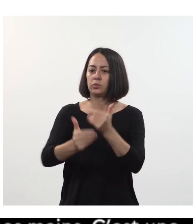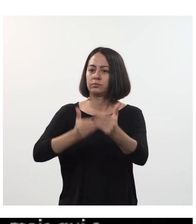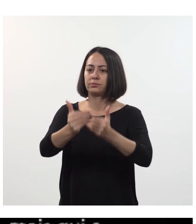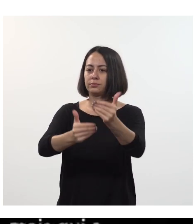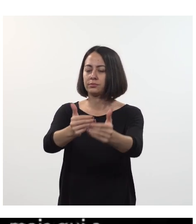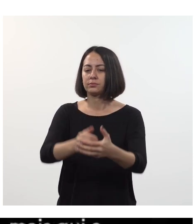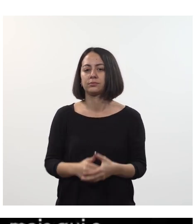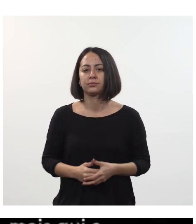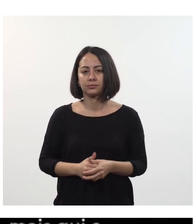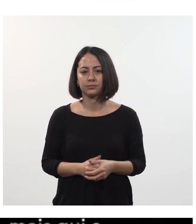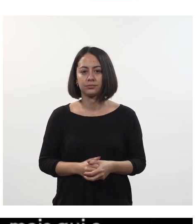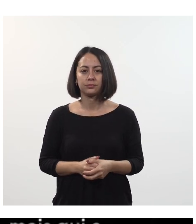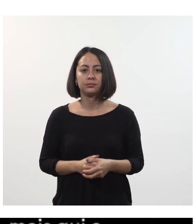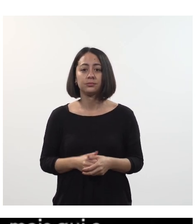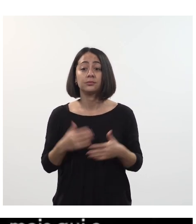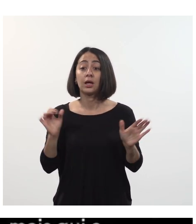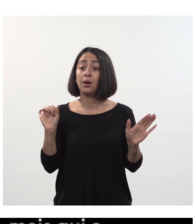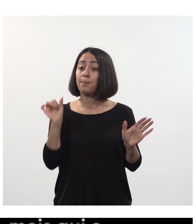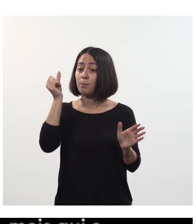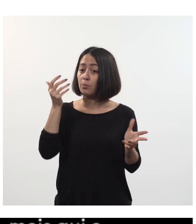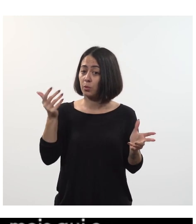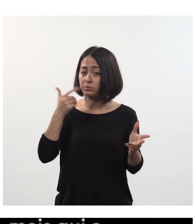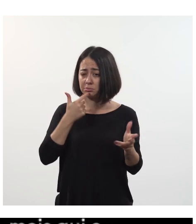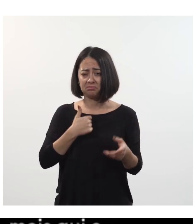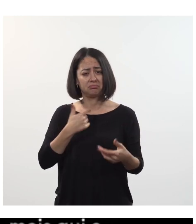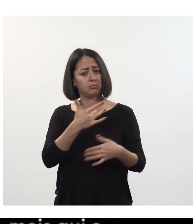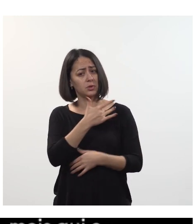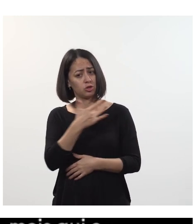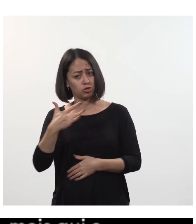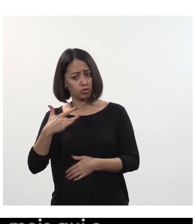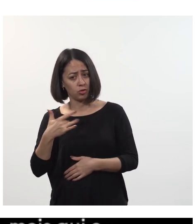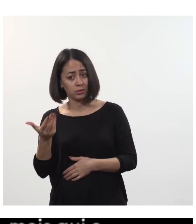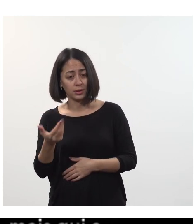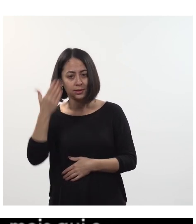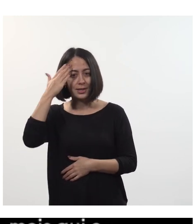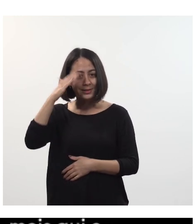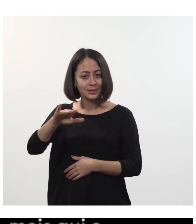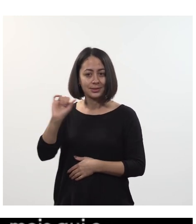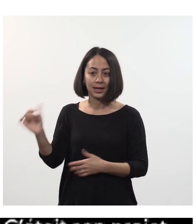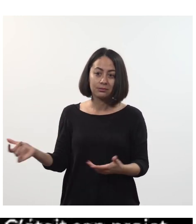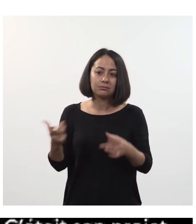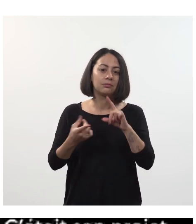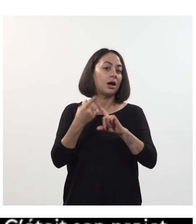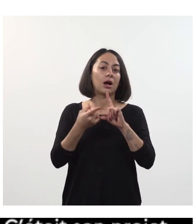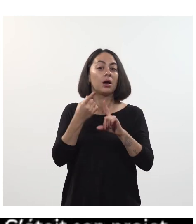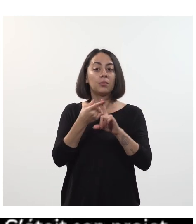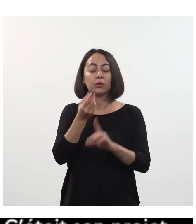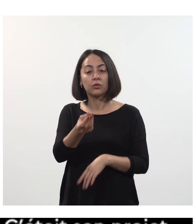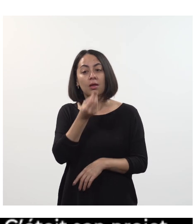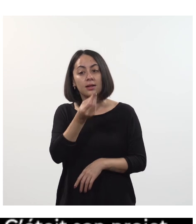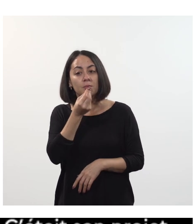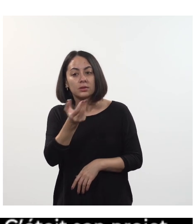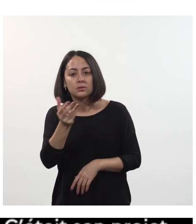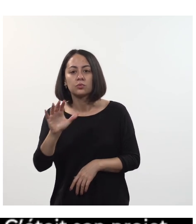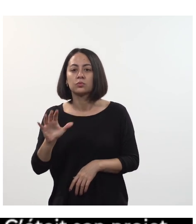Alors, tout d'abord, la santé, hein, vous le savez, bien sûr, ça passe par l'alimentation. C'est pas nouveau, hein, même, voilà, ça remonte